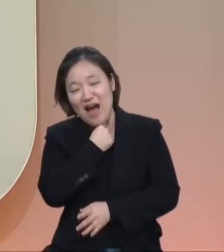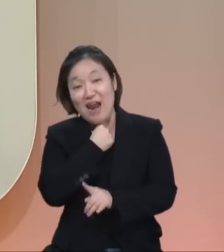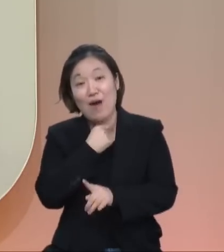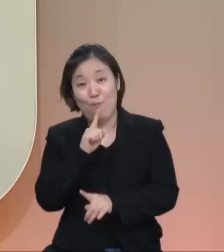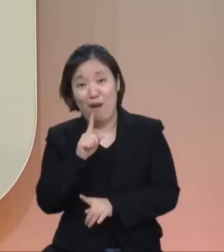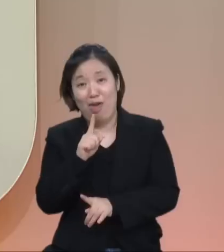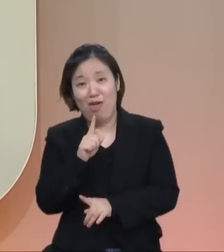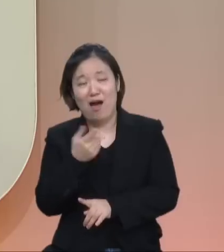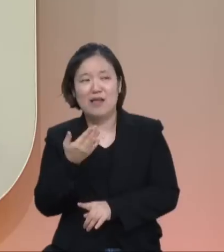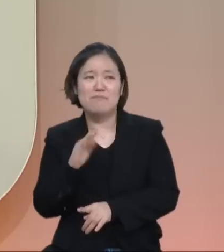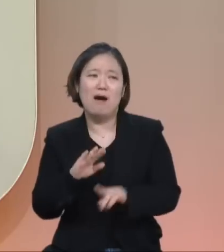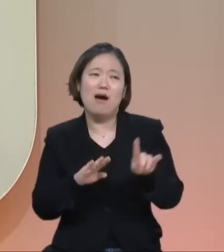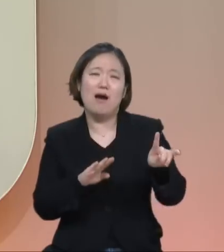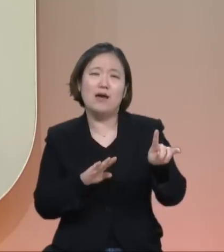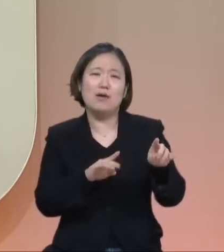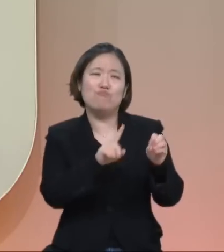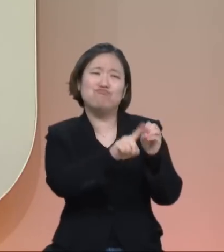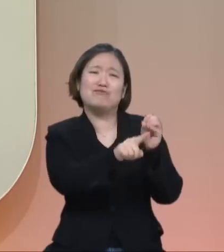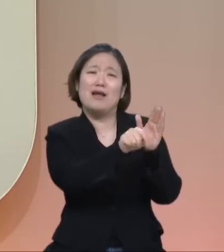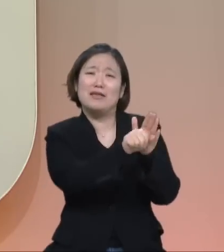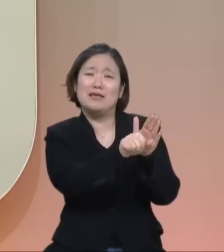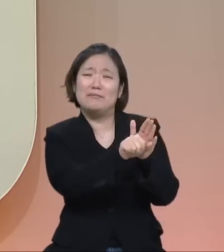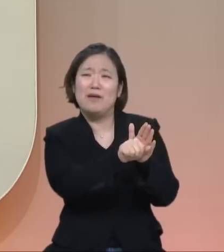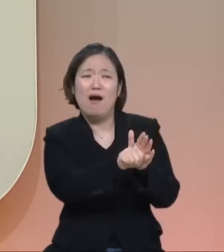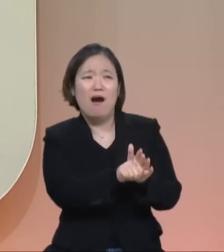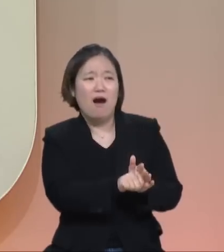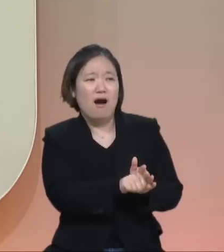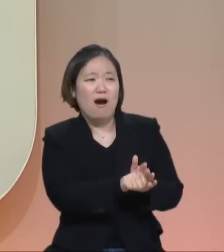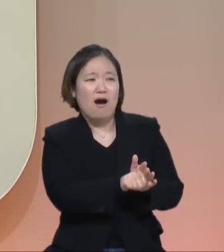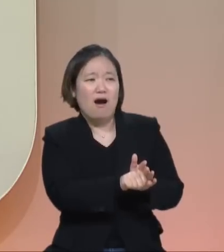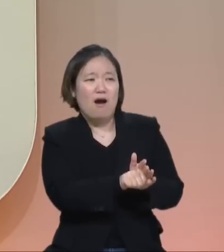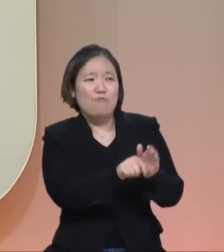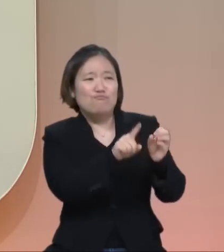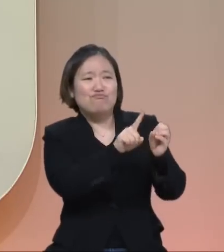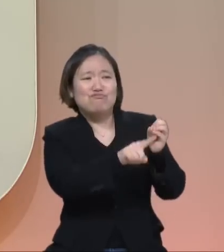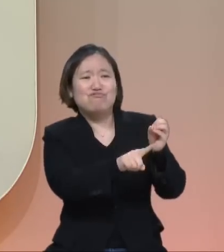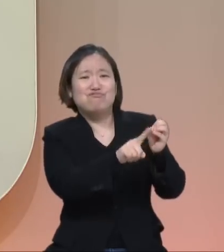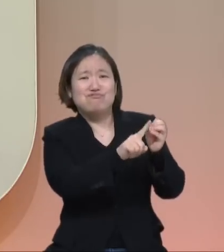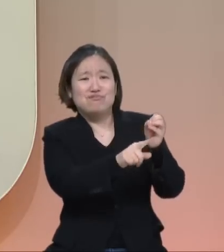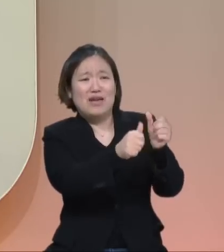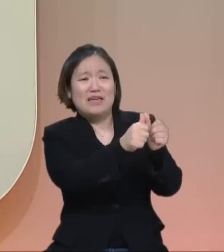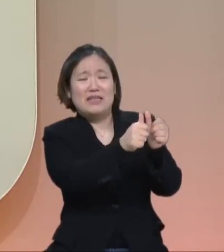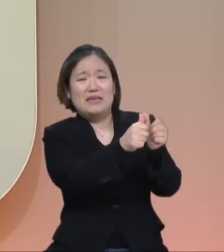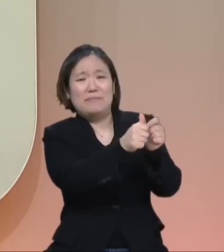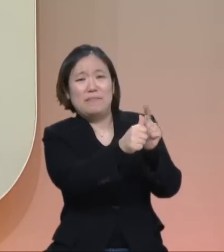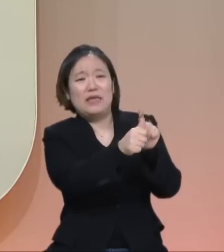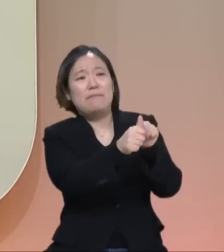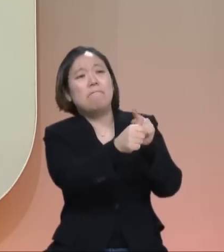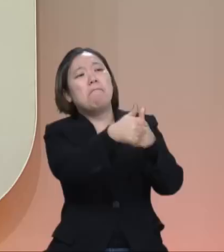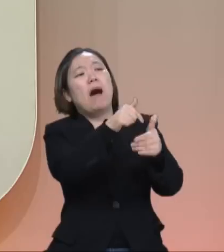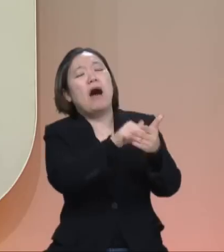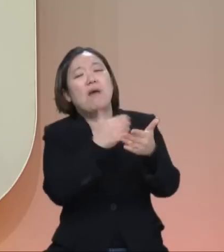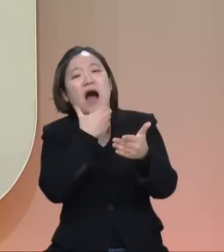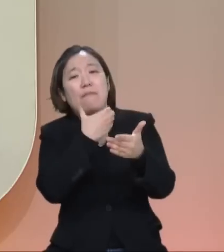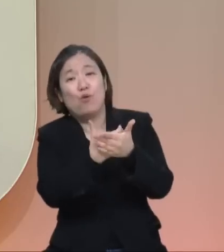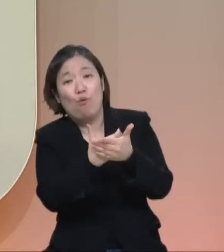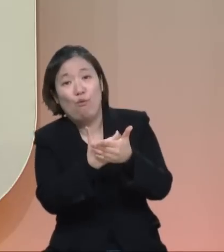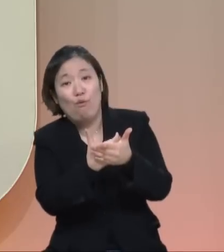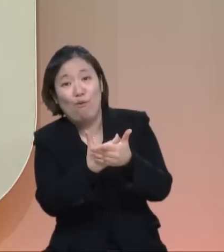간곡하게 간곡하게 부탁을 해서 그 불자님의 그 마음 때문에 그 불자님의 정성스러운